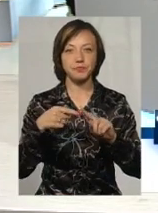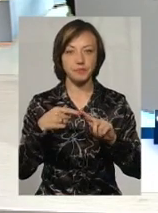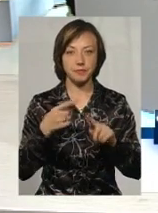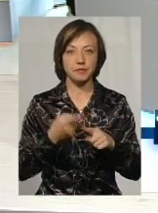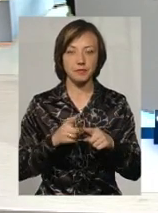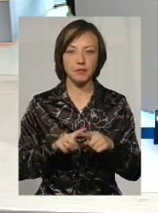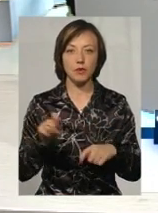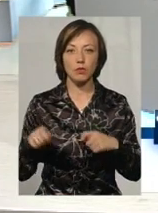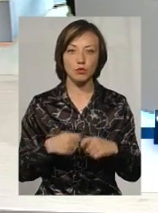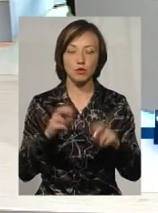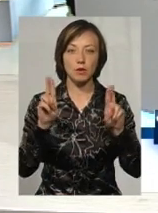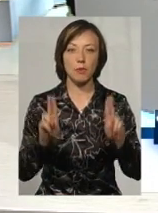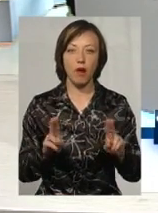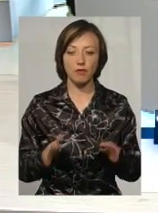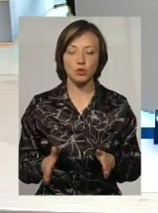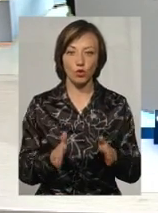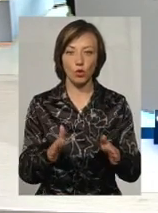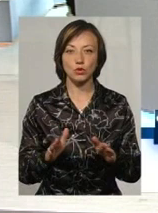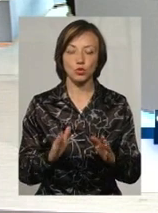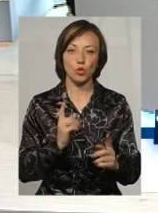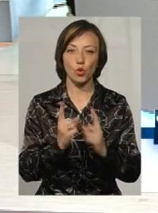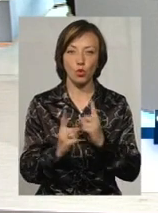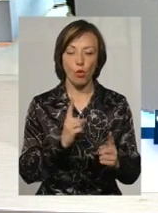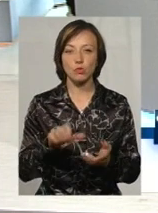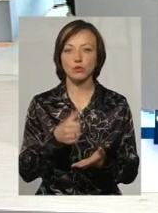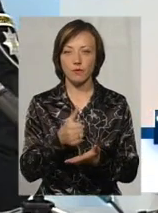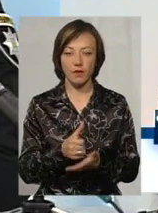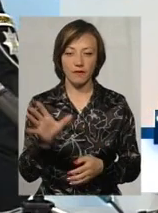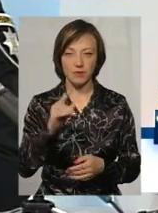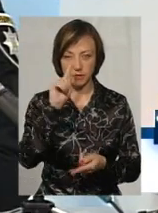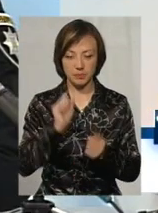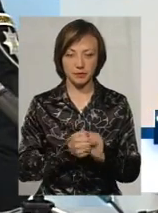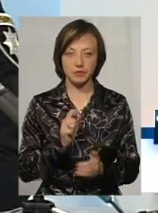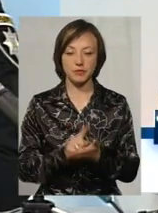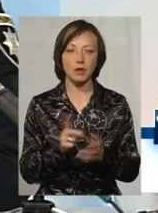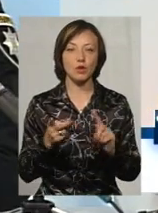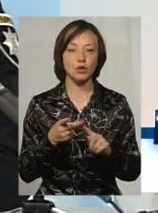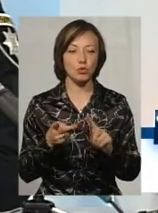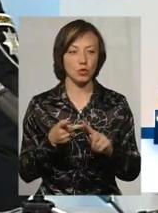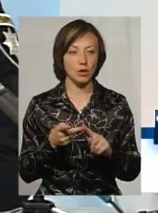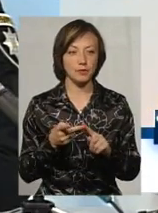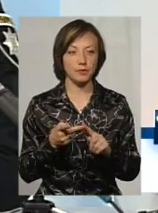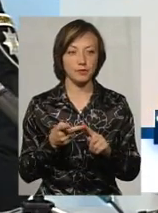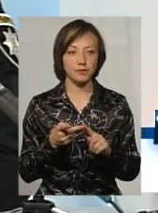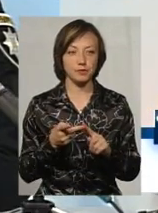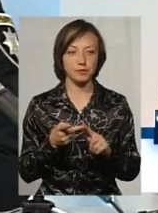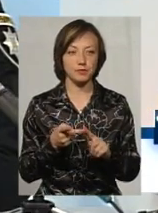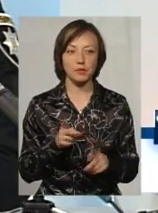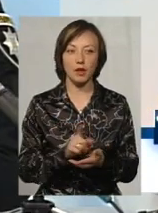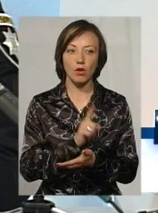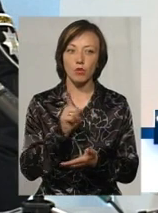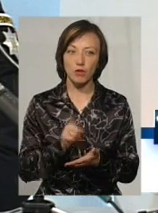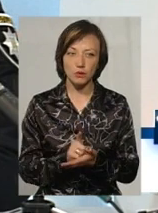це порушення правил дорожнього руху. Так. Це основна і номер один, її мають всі запам'ятати. Друге, це обов'язково